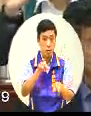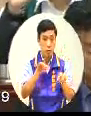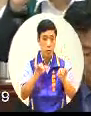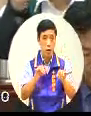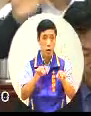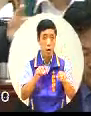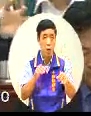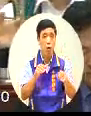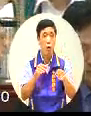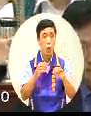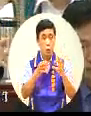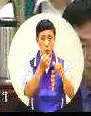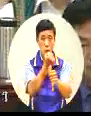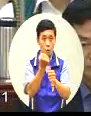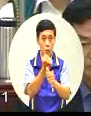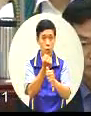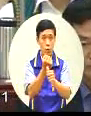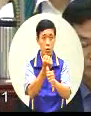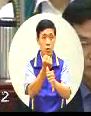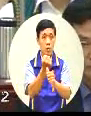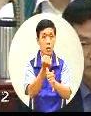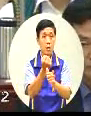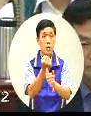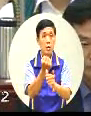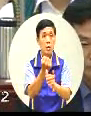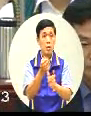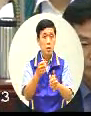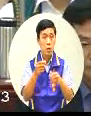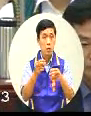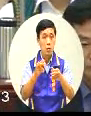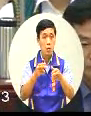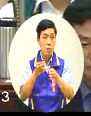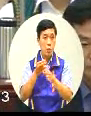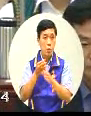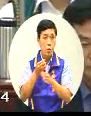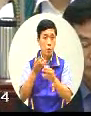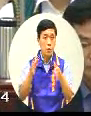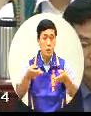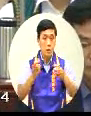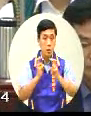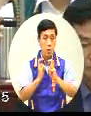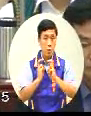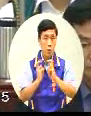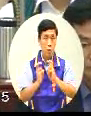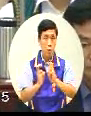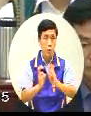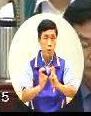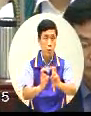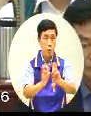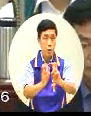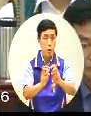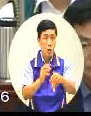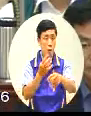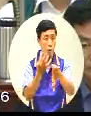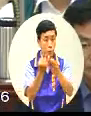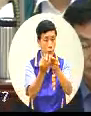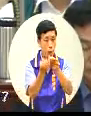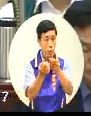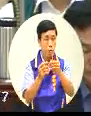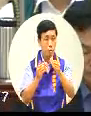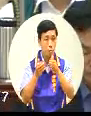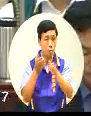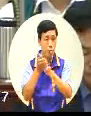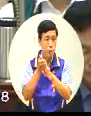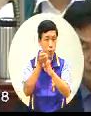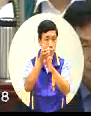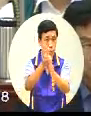那等于说车启动了规有多久的时间会到那个路口，那这个路口部分电脑就只会转到运